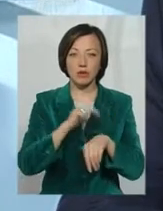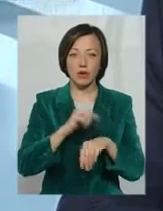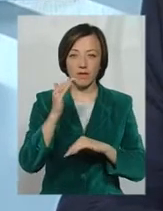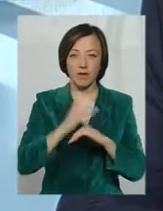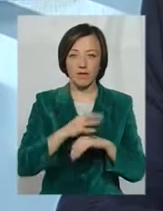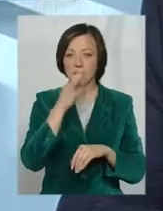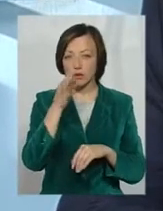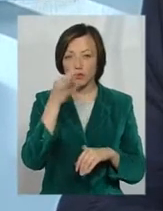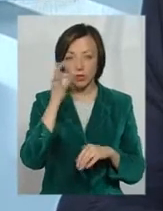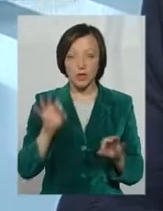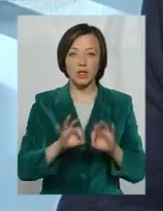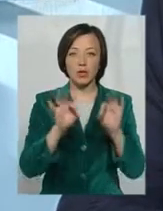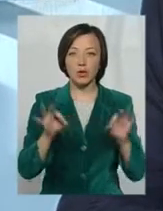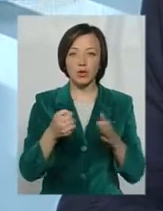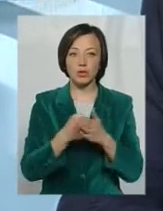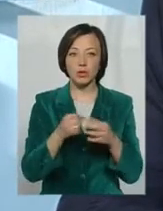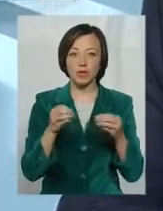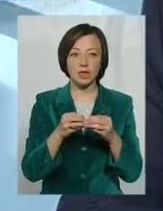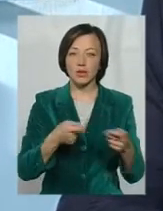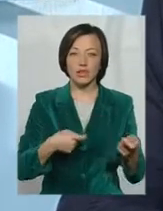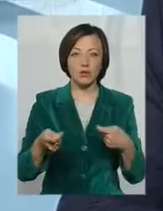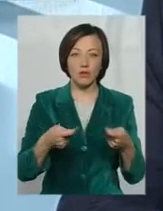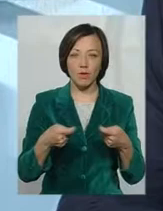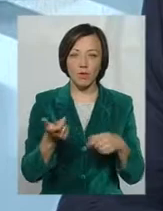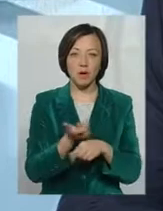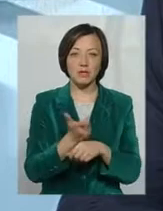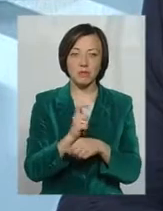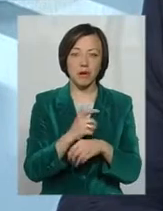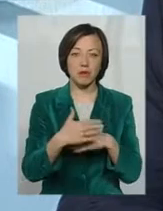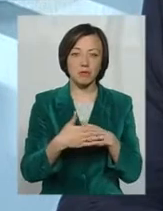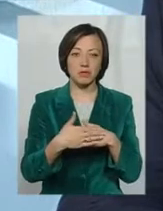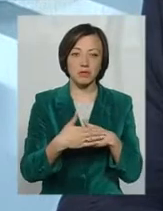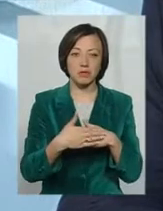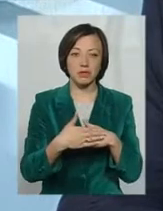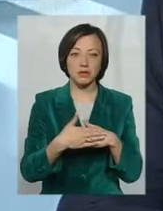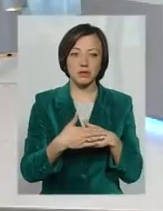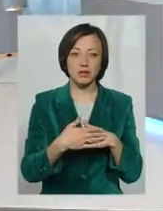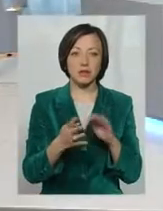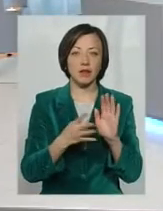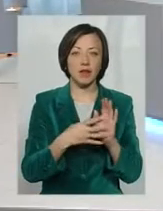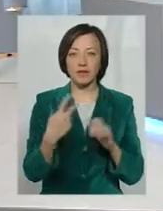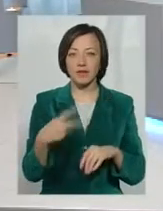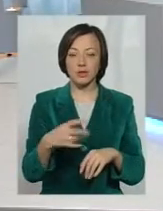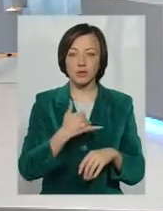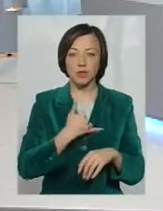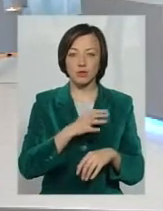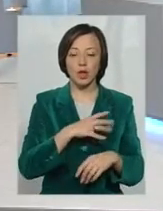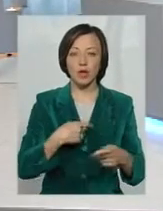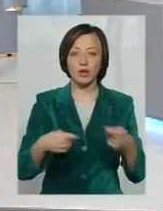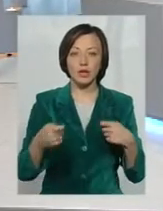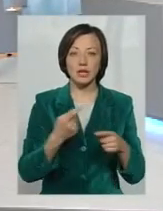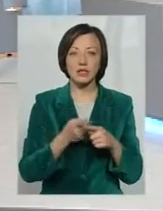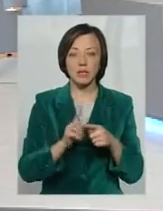по досвіду, ще жодного разу до 10-ї не торгувалися, максимально десь до 9:20 у нас були торги, але це